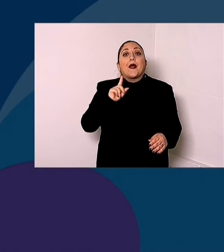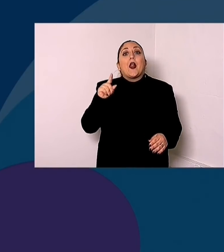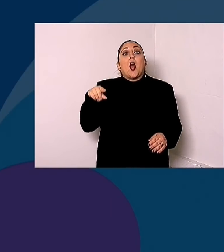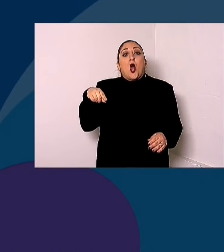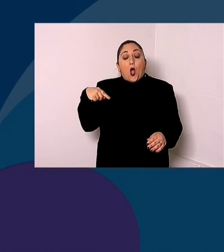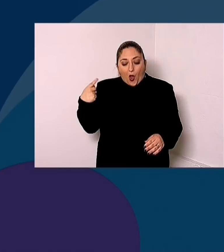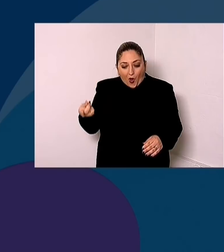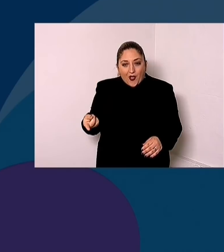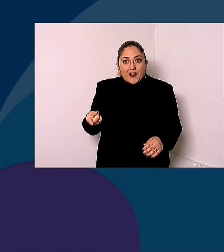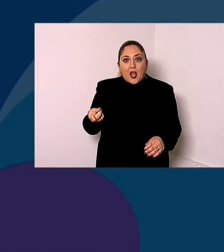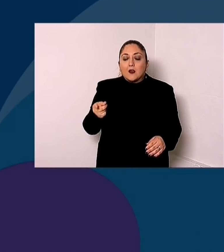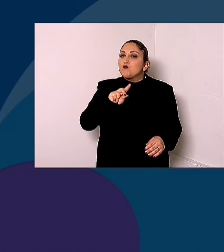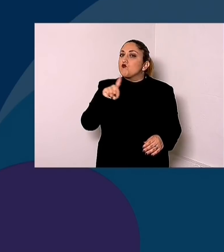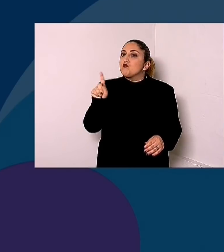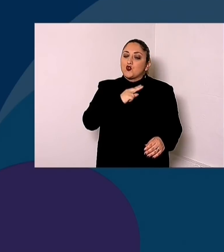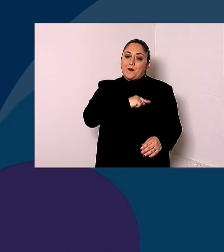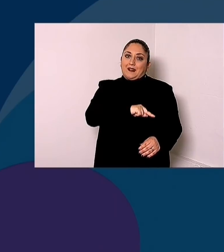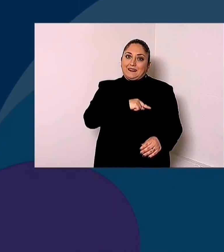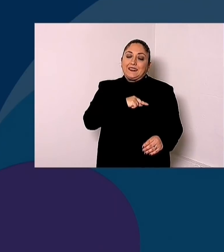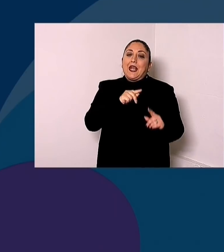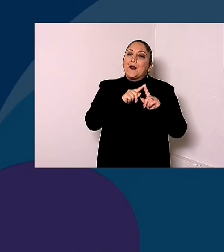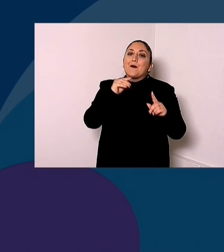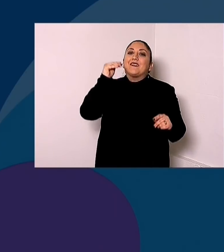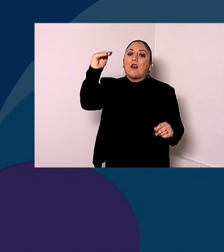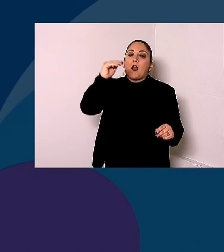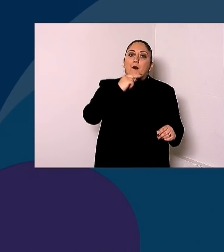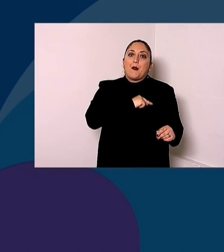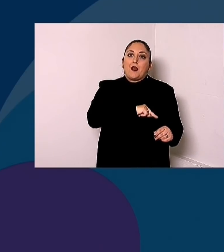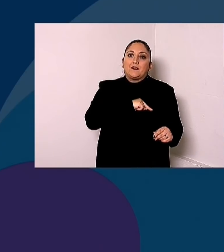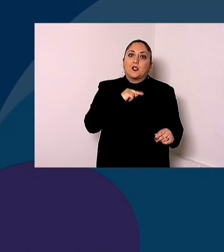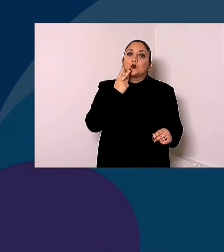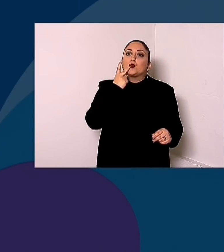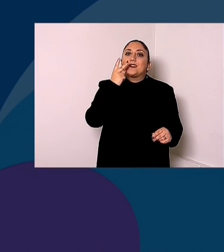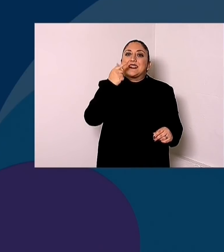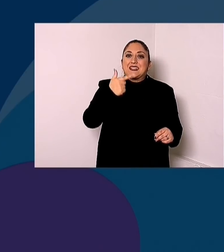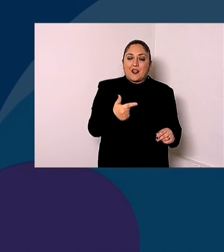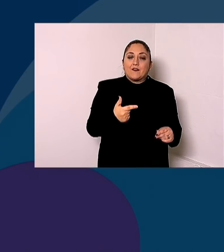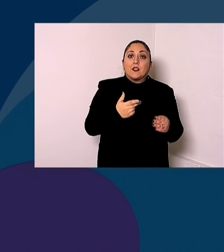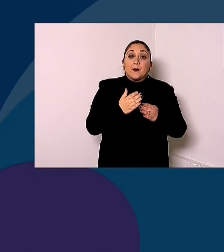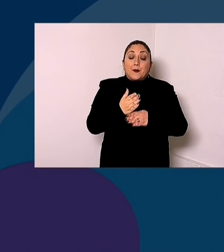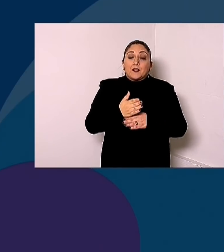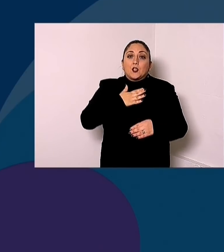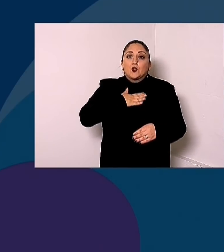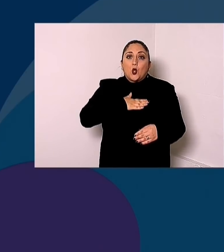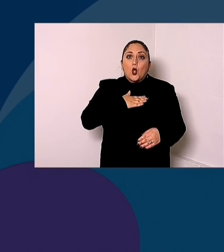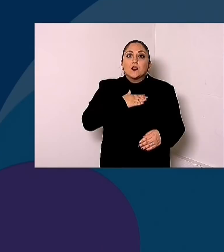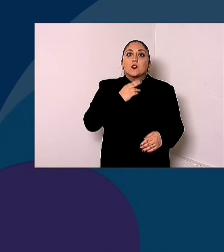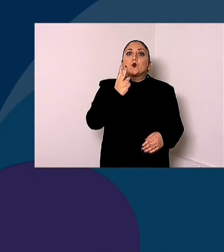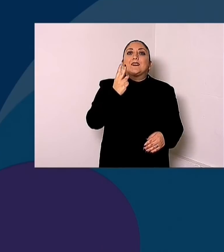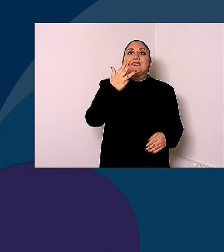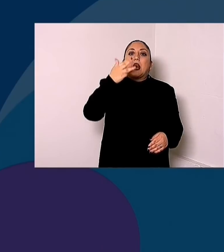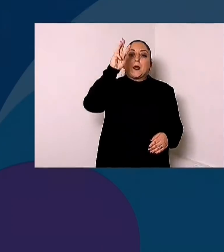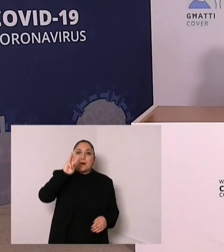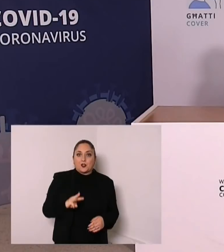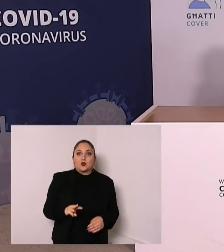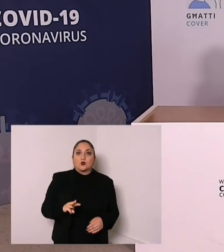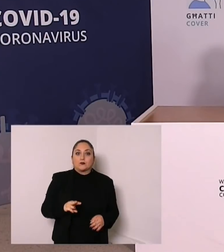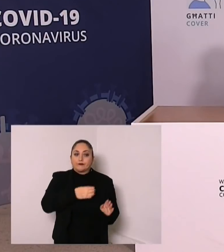oħra li hija barranija imma residenti hawn Malta ta' 27 sena li bdiet bis-sintomi fid-29 ta'